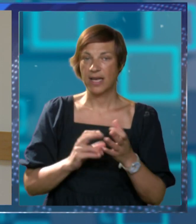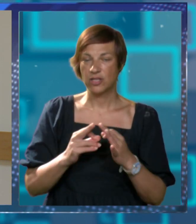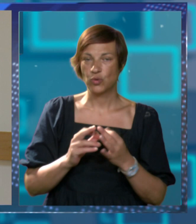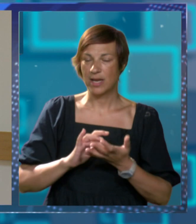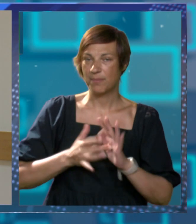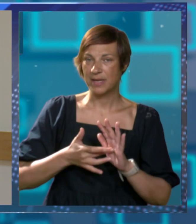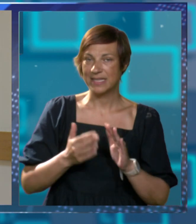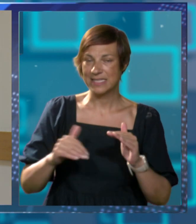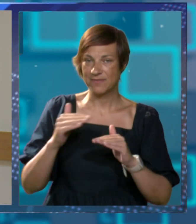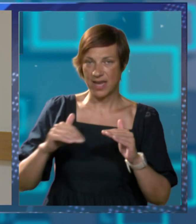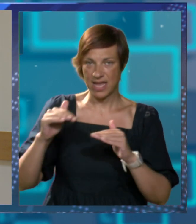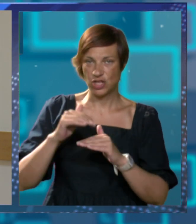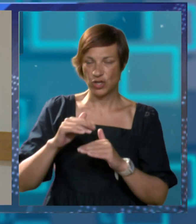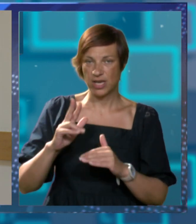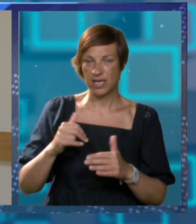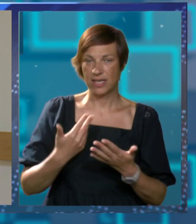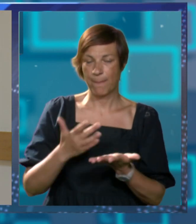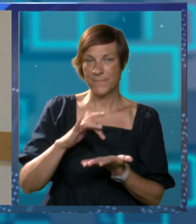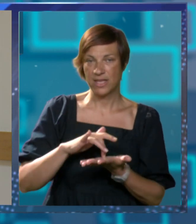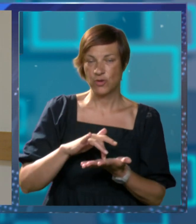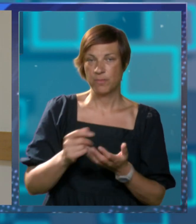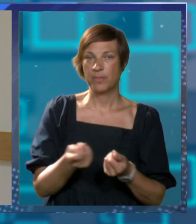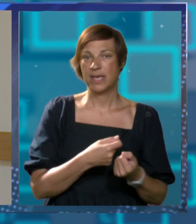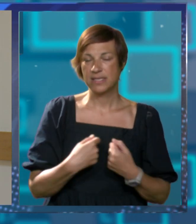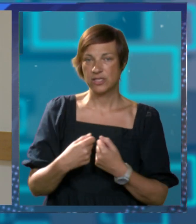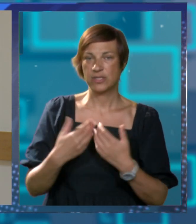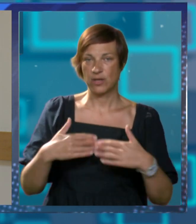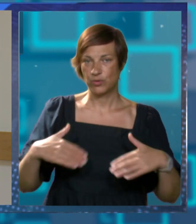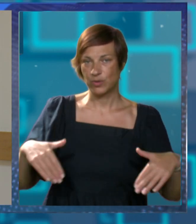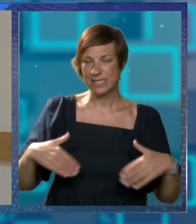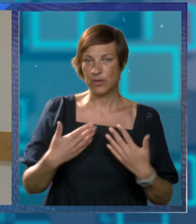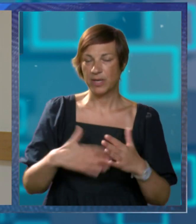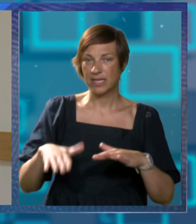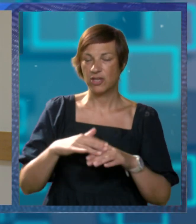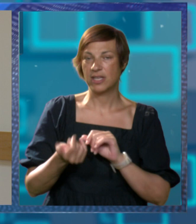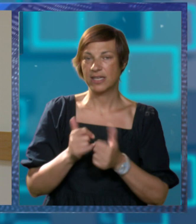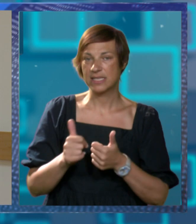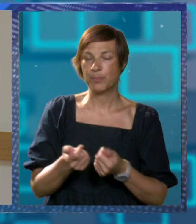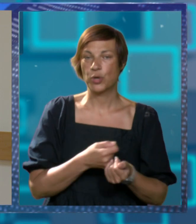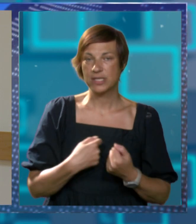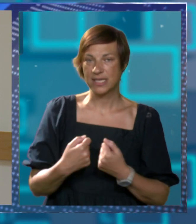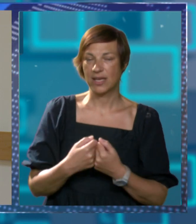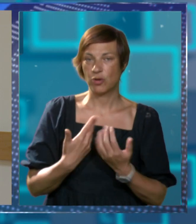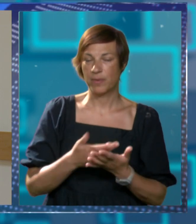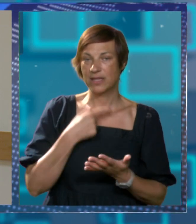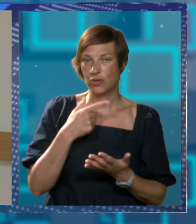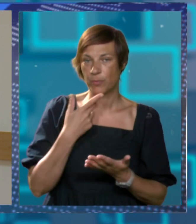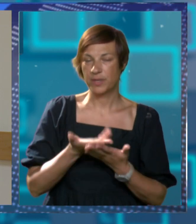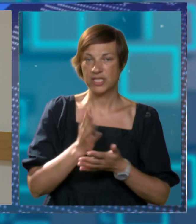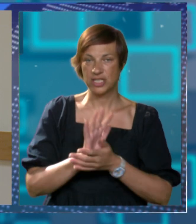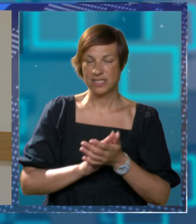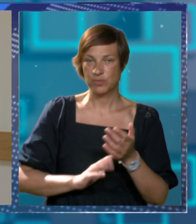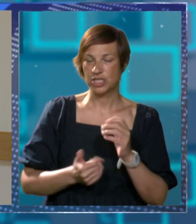sve ove nadogradnje u stvari imaju svoje mjesto. Za udruge, za umirovljenike, za dodatne sportske klubove, a to je ona priča